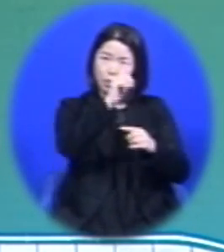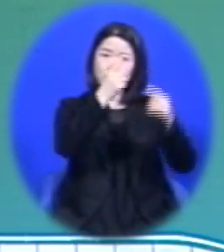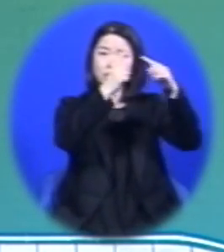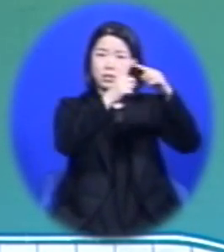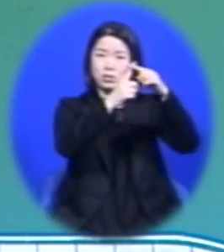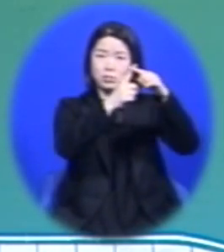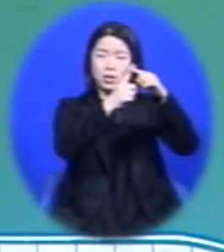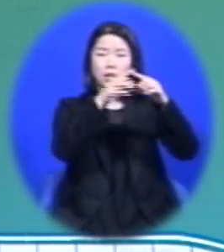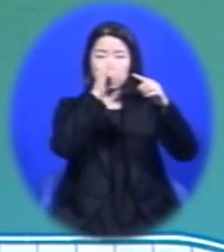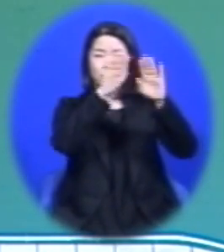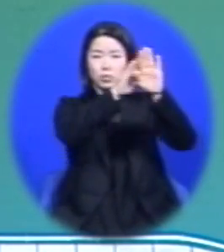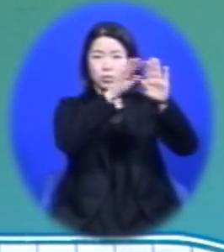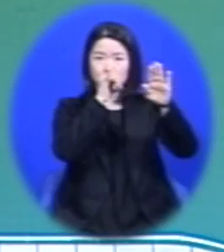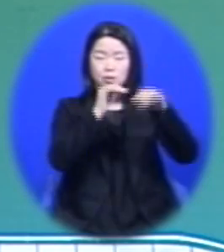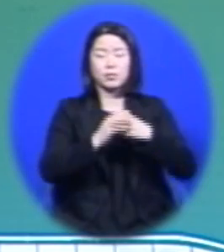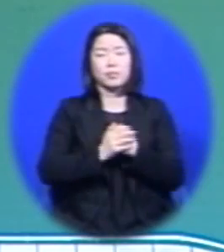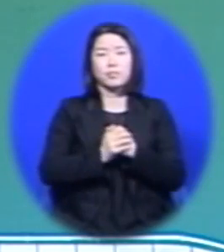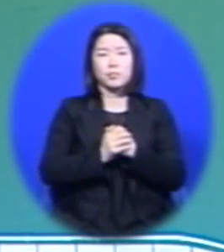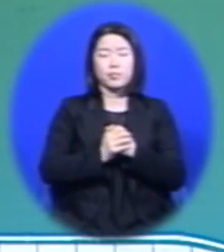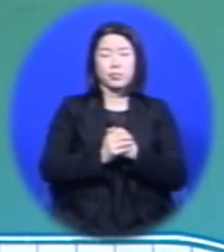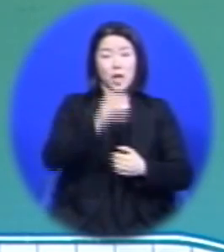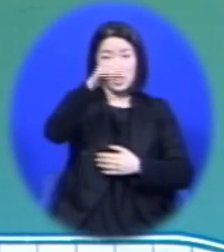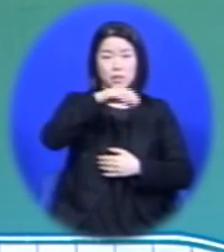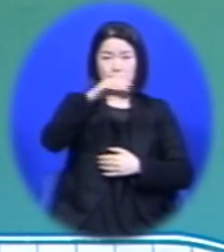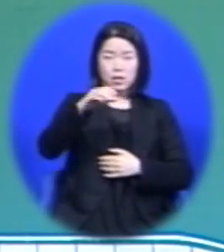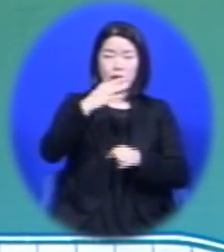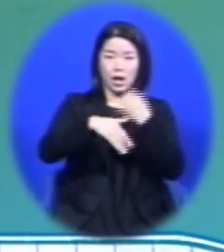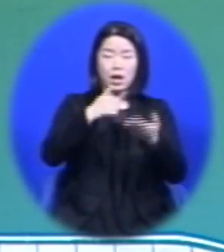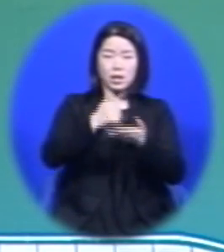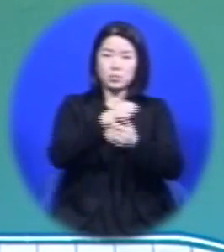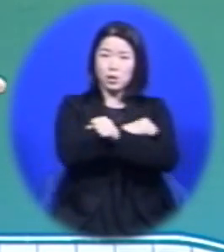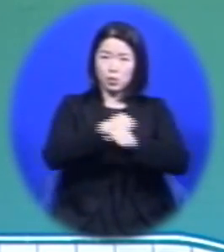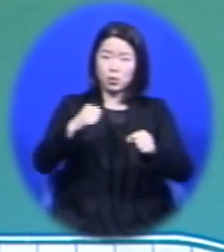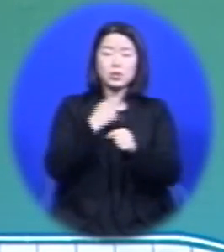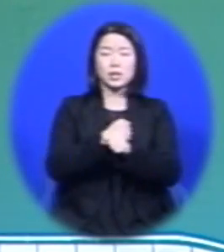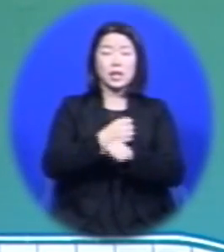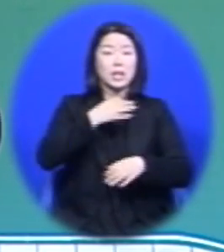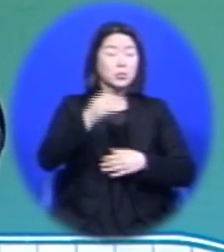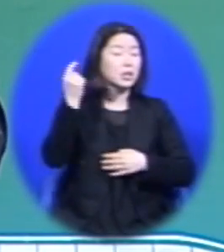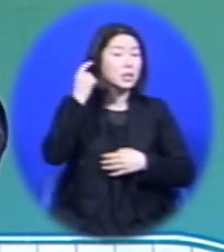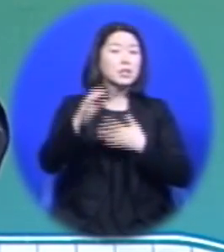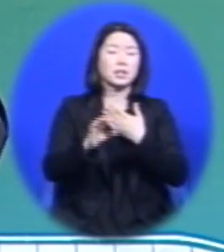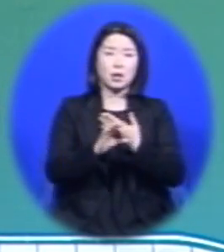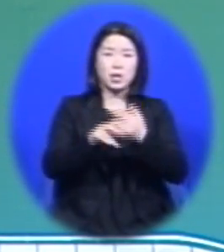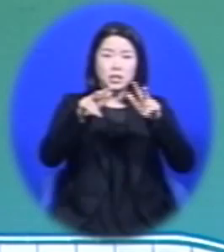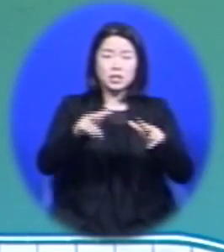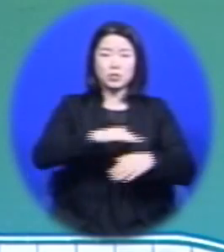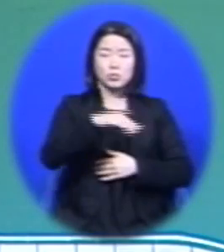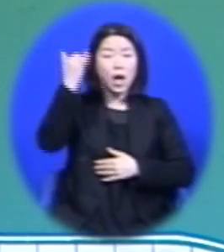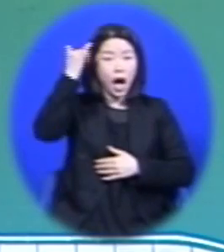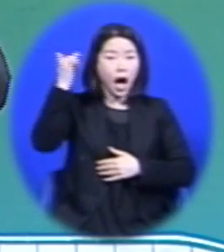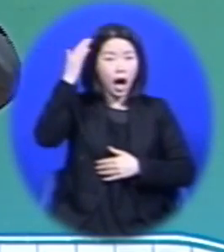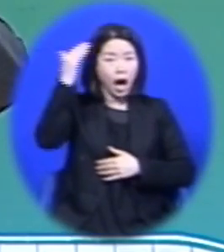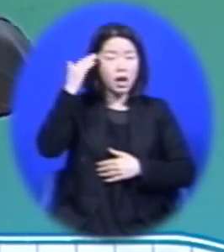거기에 십자가를 걸어놓았습니다. 십자가에서 하나님의 용서한다는 음성을 듣는다면 지금 우리 한국